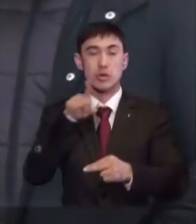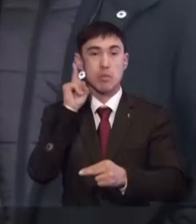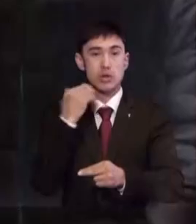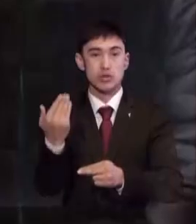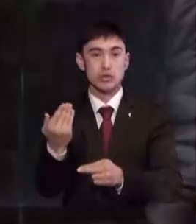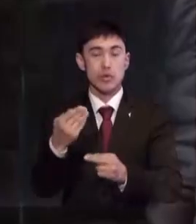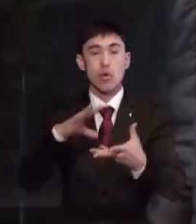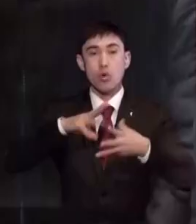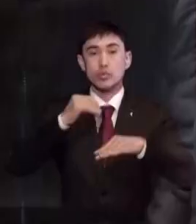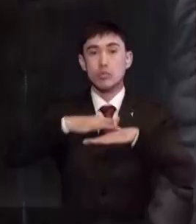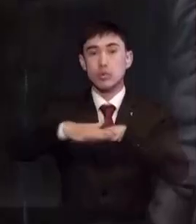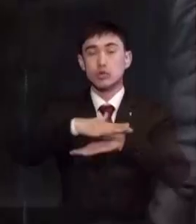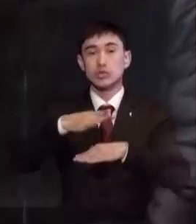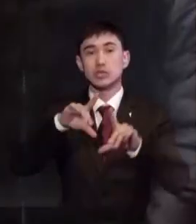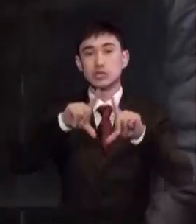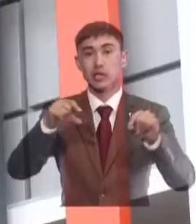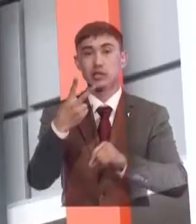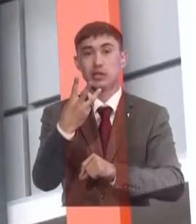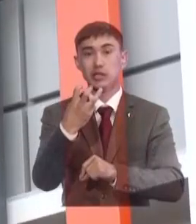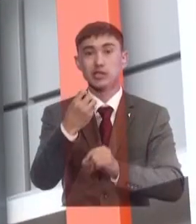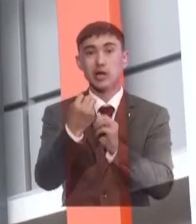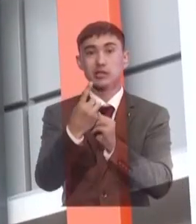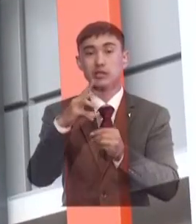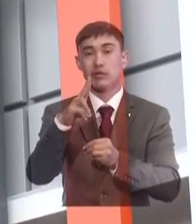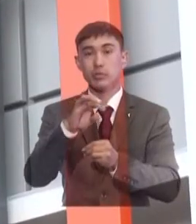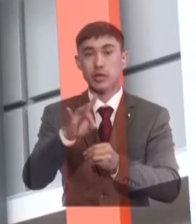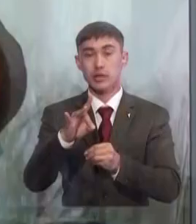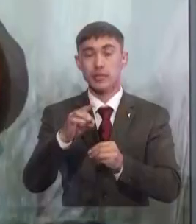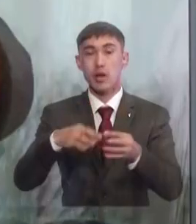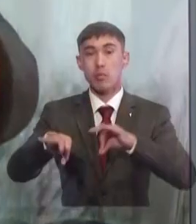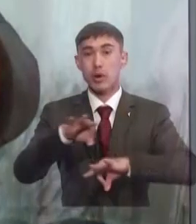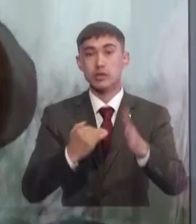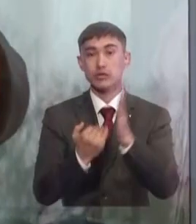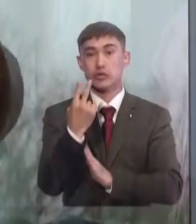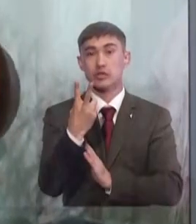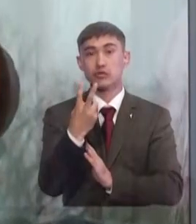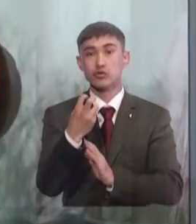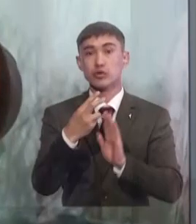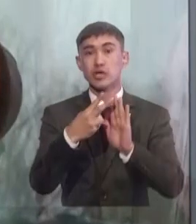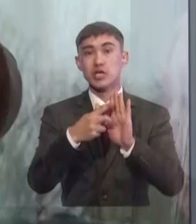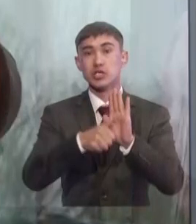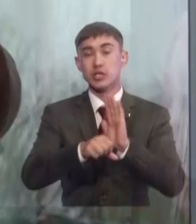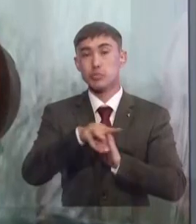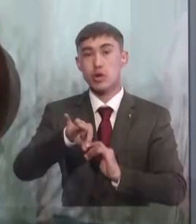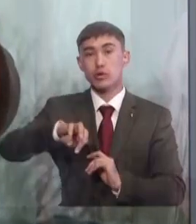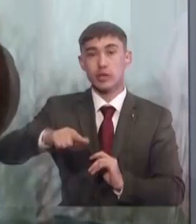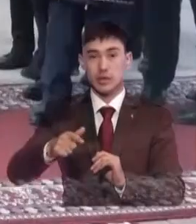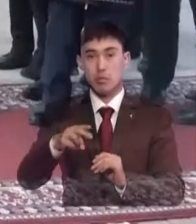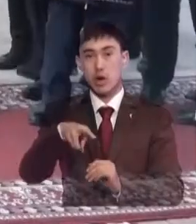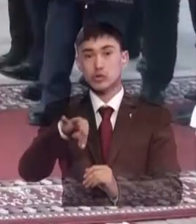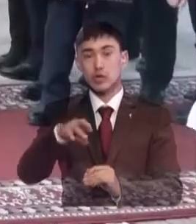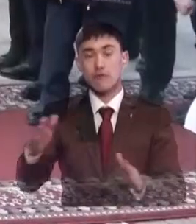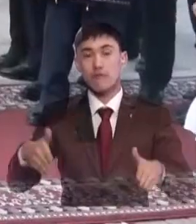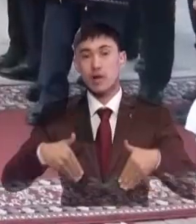молодежи. Общая площадь здания 311 квадратных метров. Стоимость проекта свыше 260 миллионов тенге. Марат Султангазиев